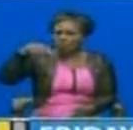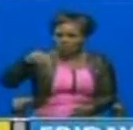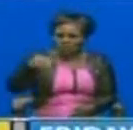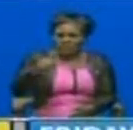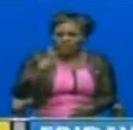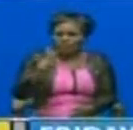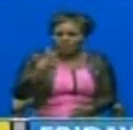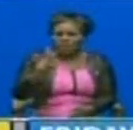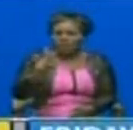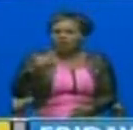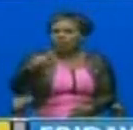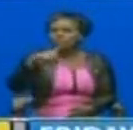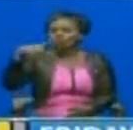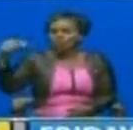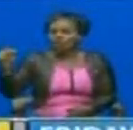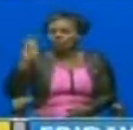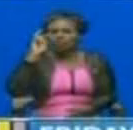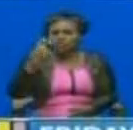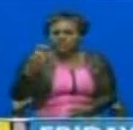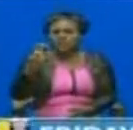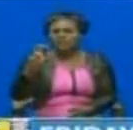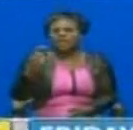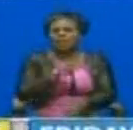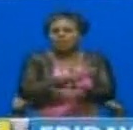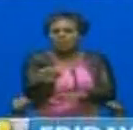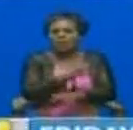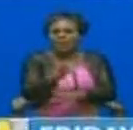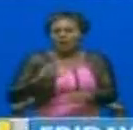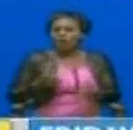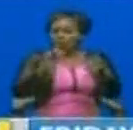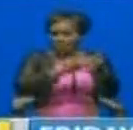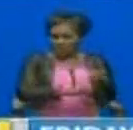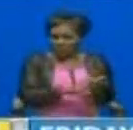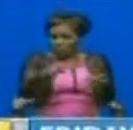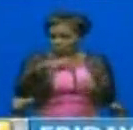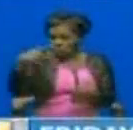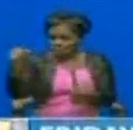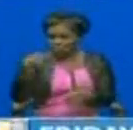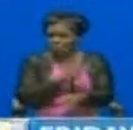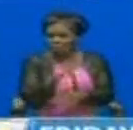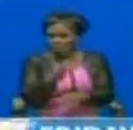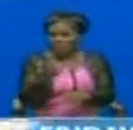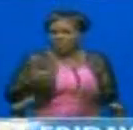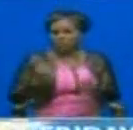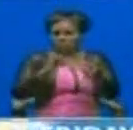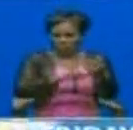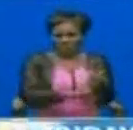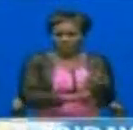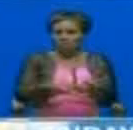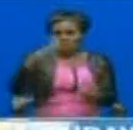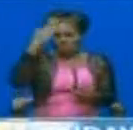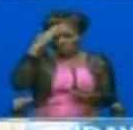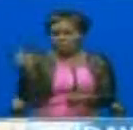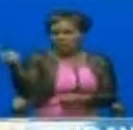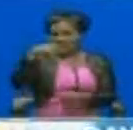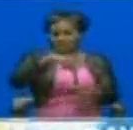Sasa ulienda nini kuona Michelle. Ile kitu nilisomea sasa. Michelle Obama. Unajua hii hata. Dar es Salaam. Sasa hii. Na unajua anakuja